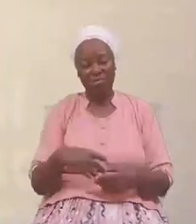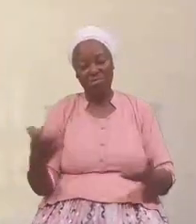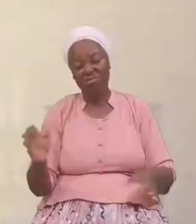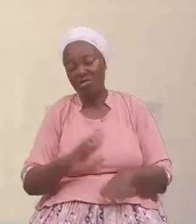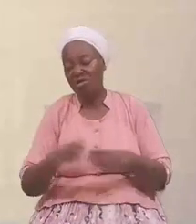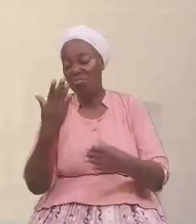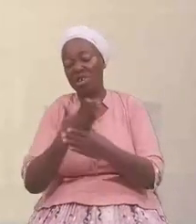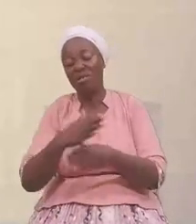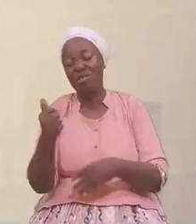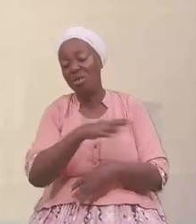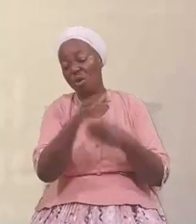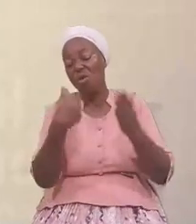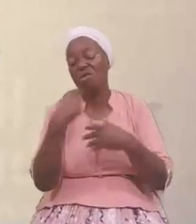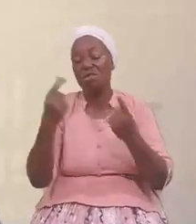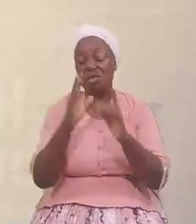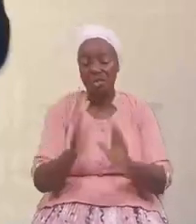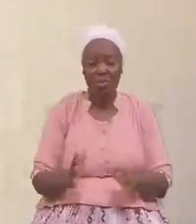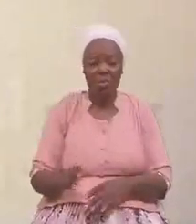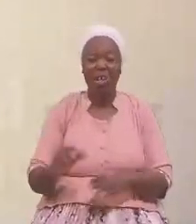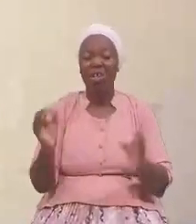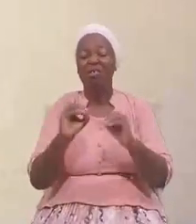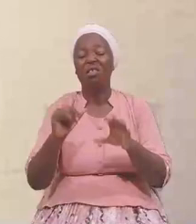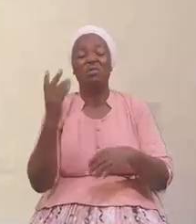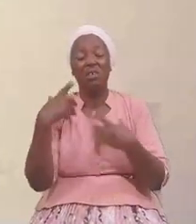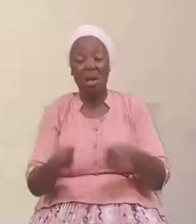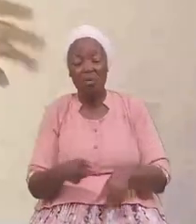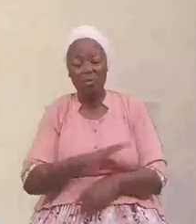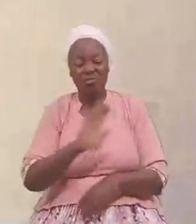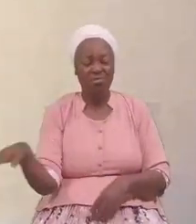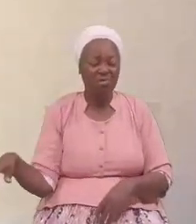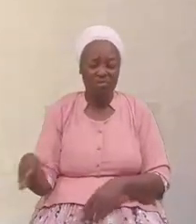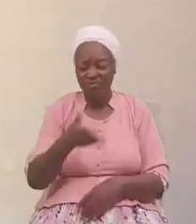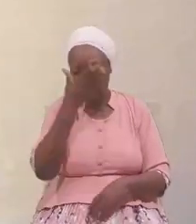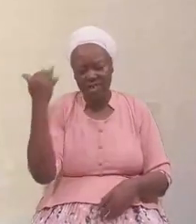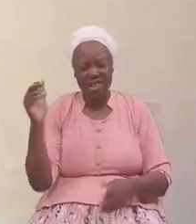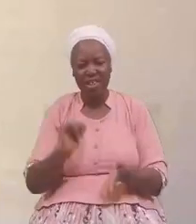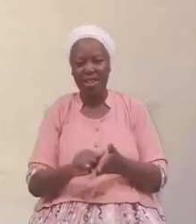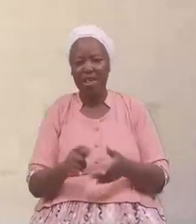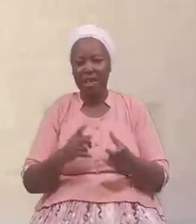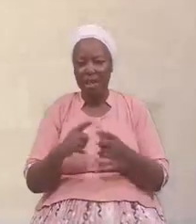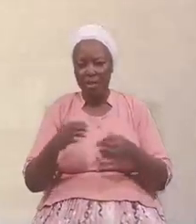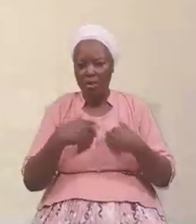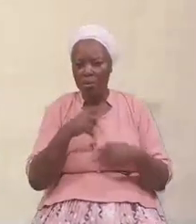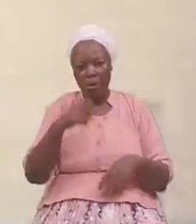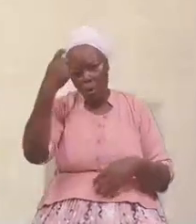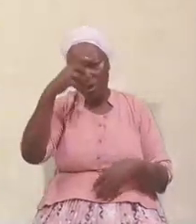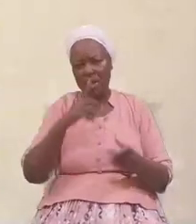Rien ne va t'arriver. Maintenant, tu dois être sage. Et